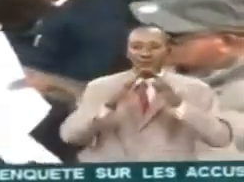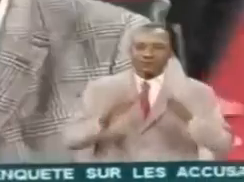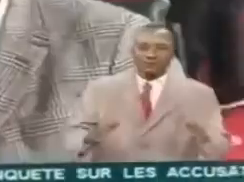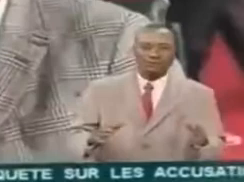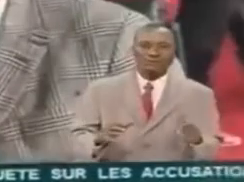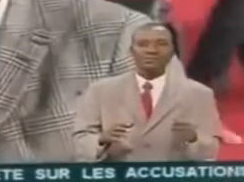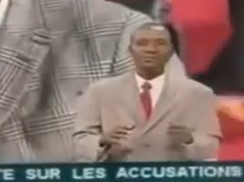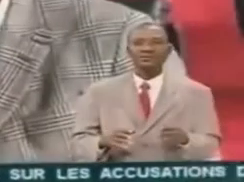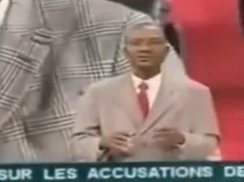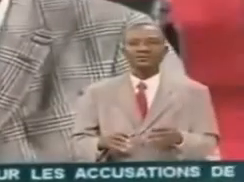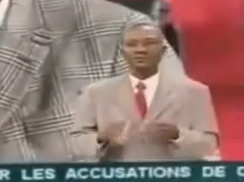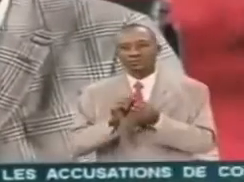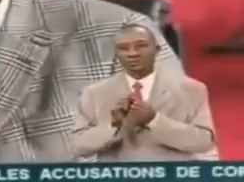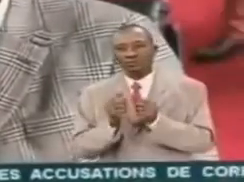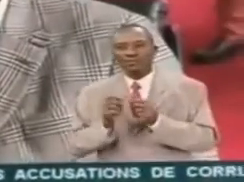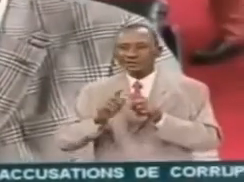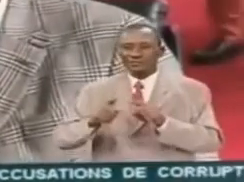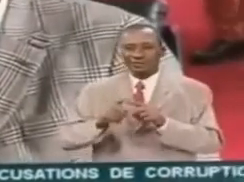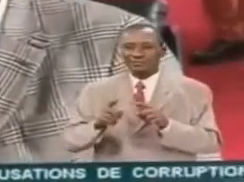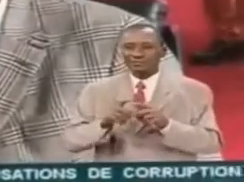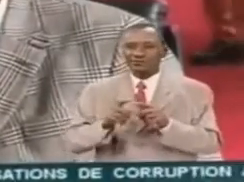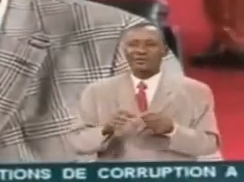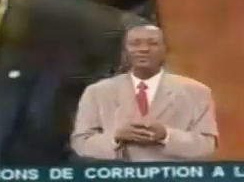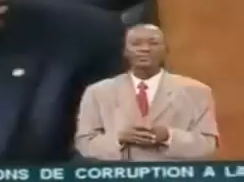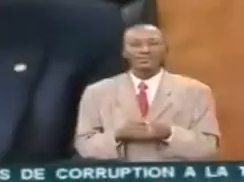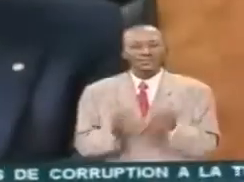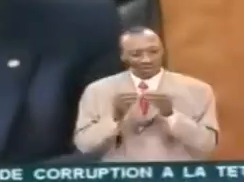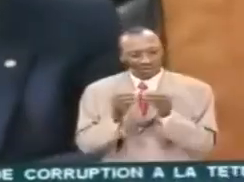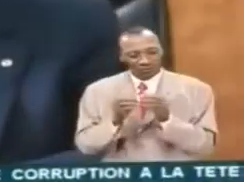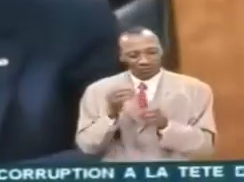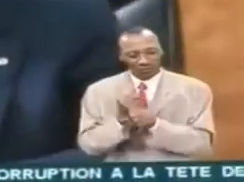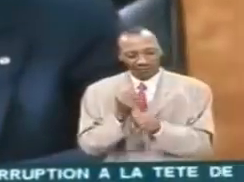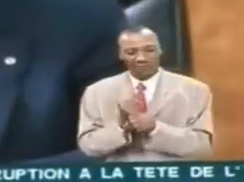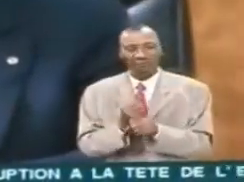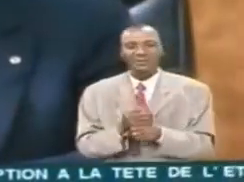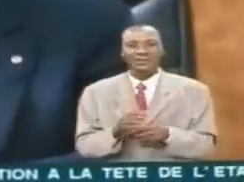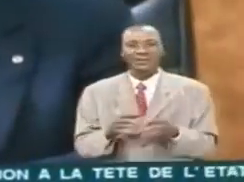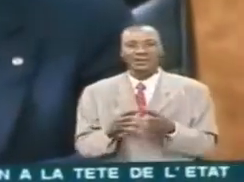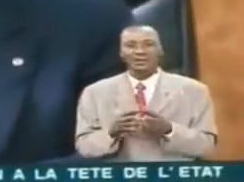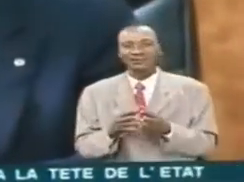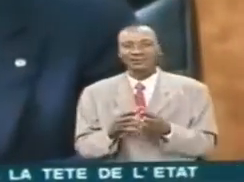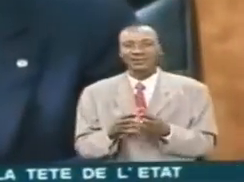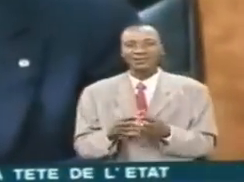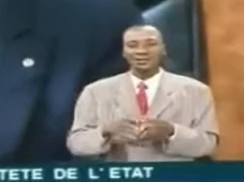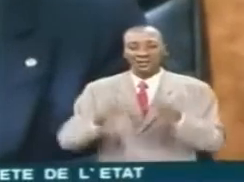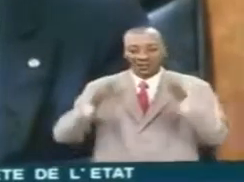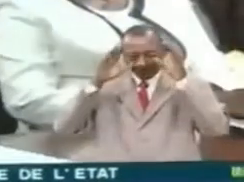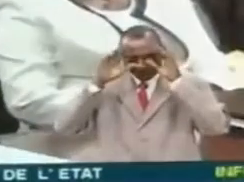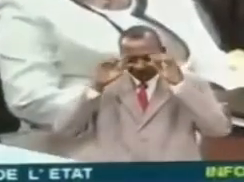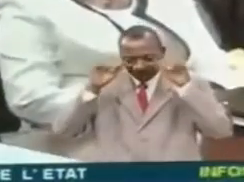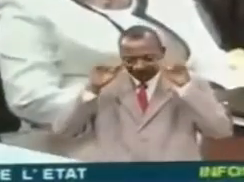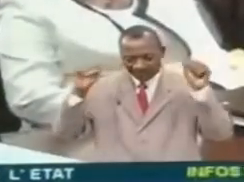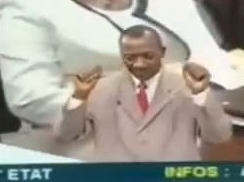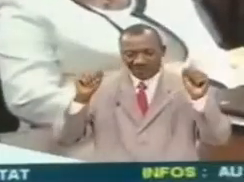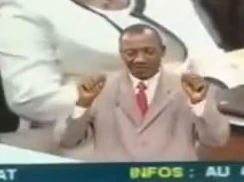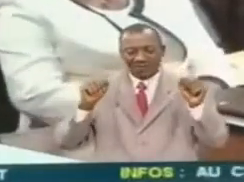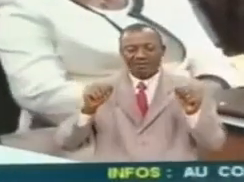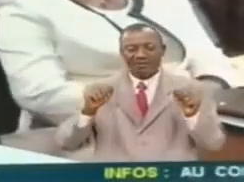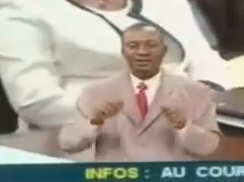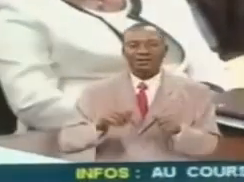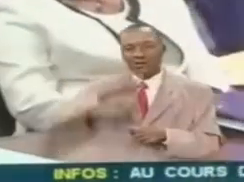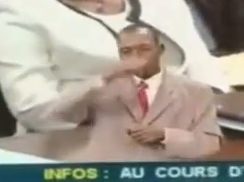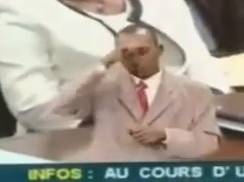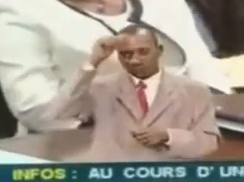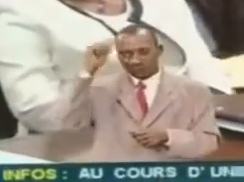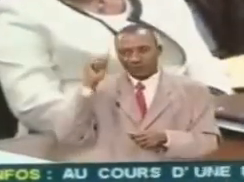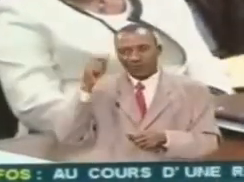sur la table de la séance de travail qui a rassemblé autour du président de l'Assemblée nationale, Obi Minagou, l'essentiel des membres de